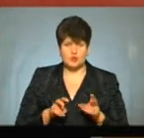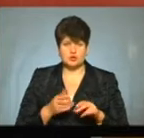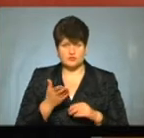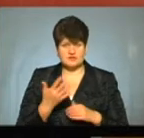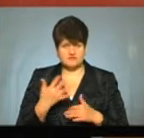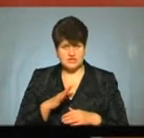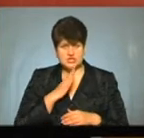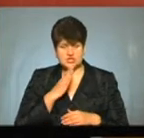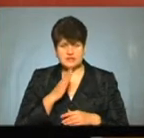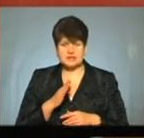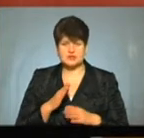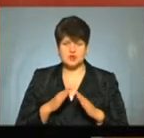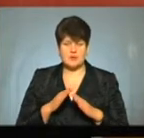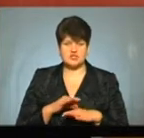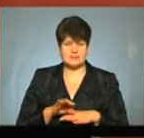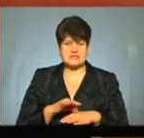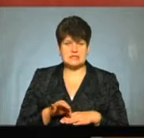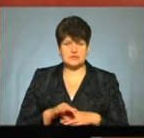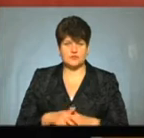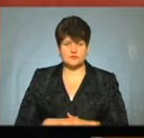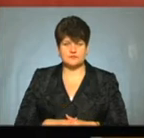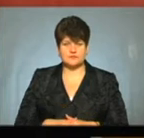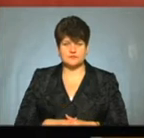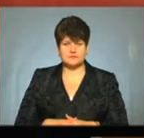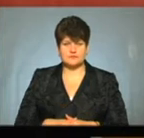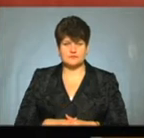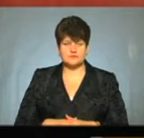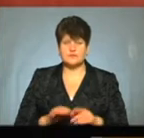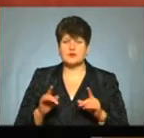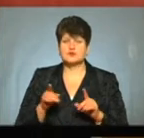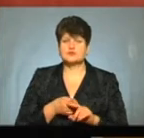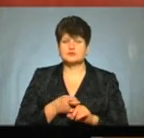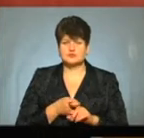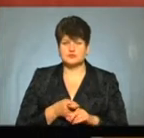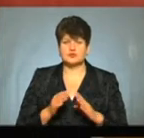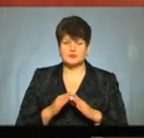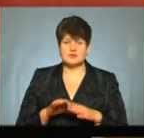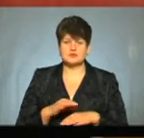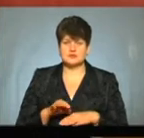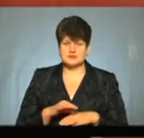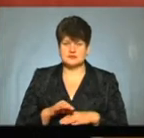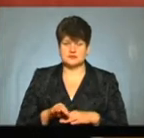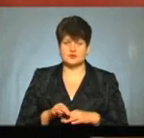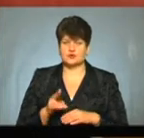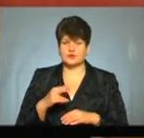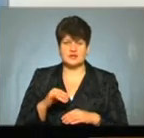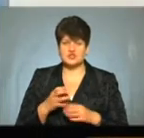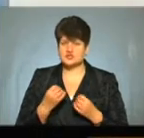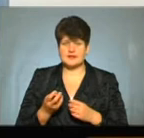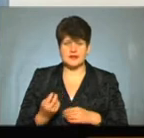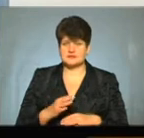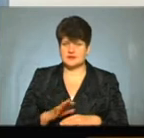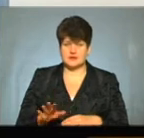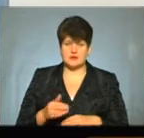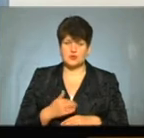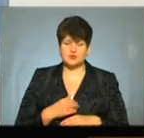жінки стосовно домашнього насильства? Стосовно домашнього насильства конкретно до дії ще не зверталися, але хочу